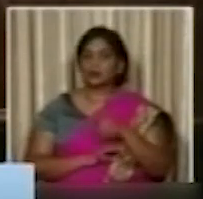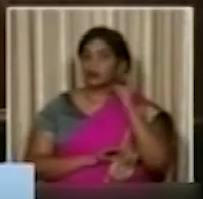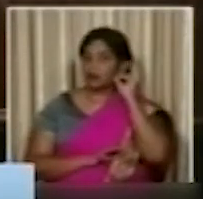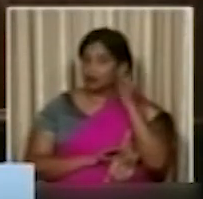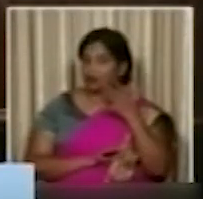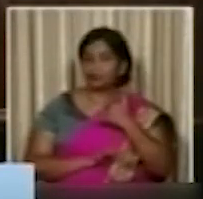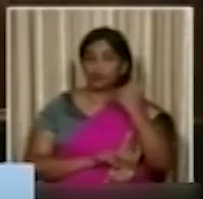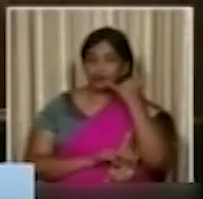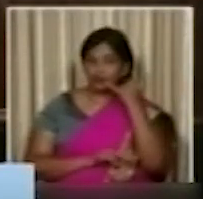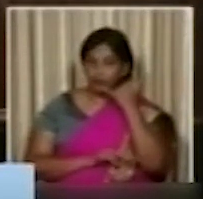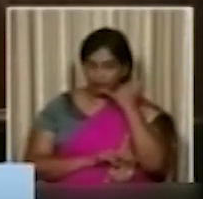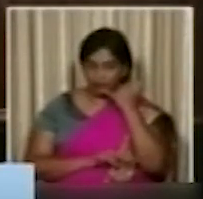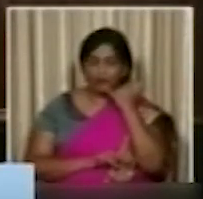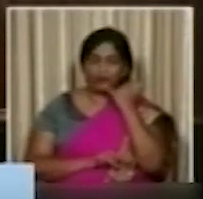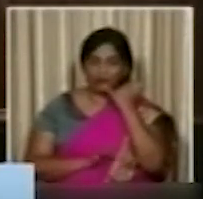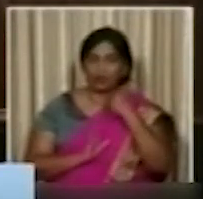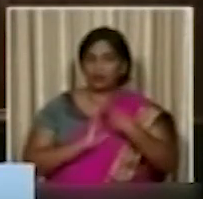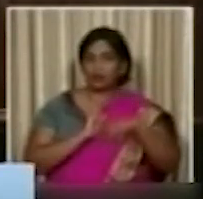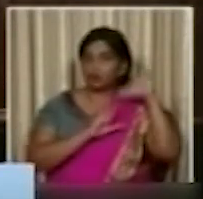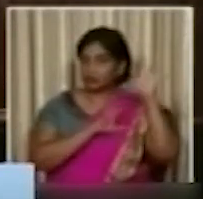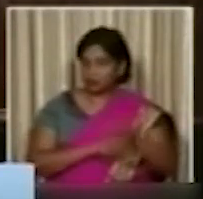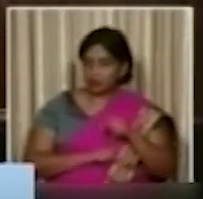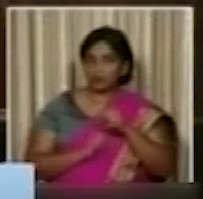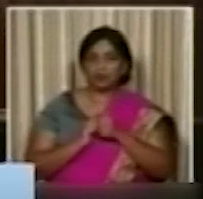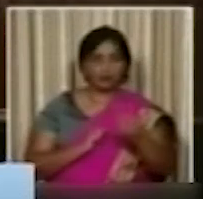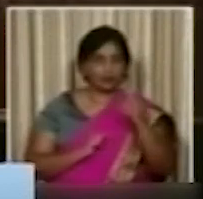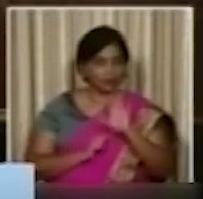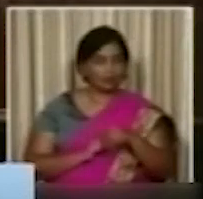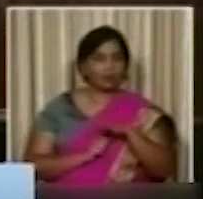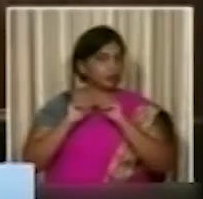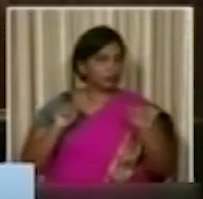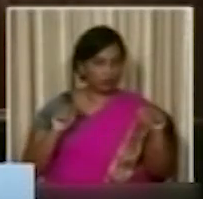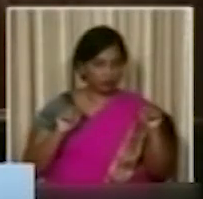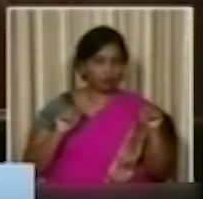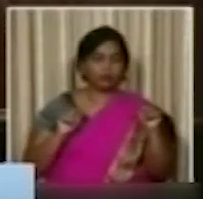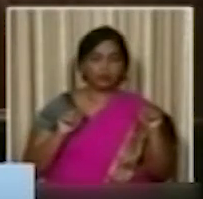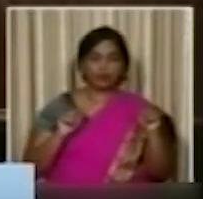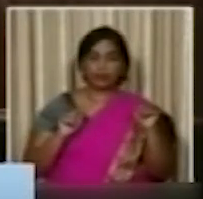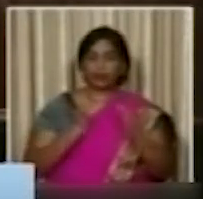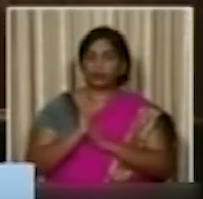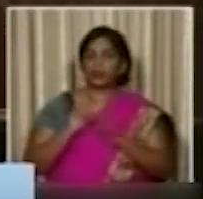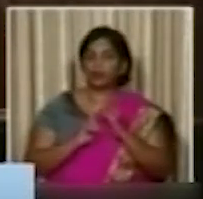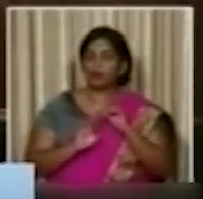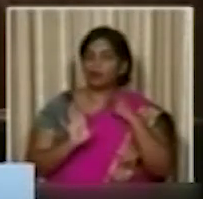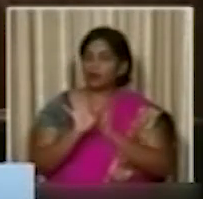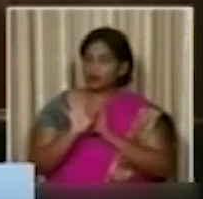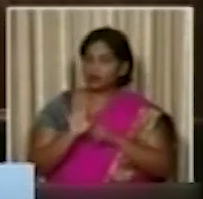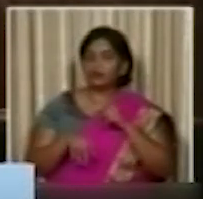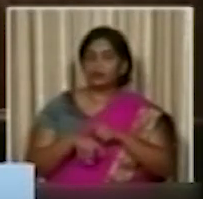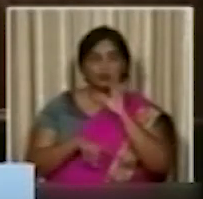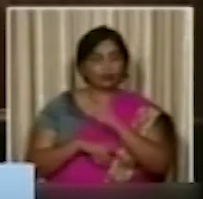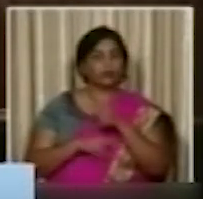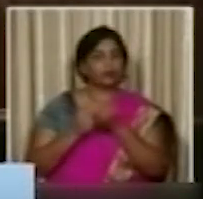விசேட பிரஜைகளுக்கான நுழைவாயிலின் ஊடாக சட்டவிரோதமாக 70 மில்லியன் ரூபாவுக்கும் அதிக பெறுமதியுடைய தங்கம் மற்றும் கையடக்க